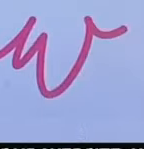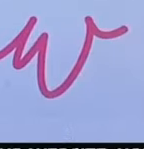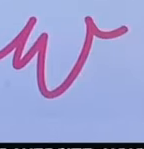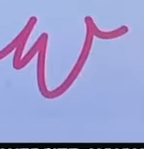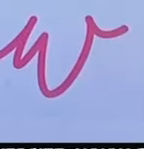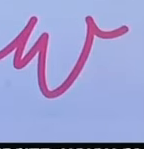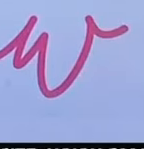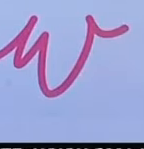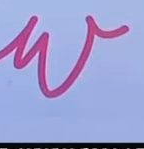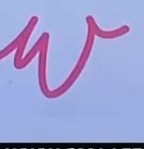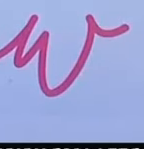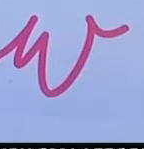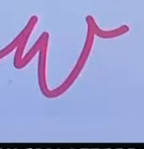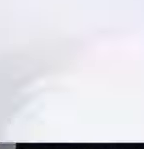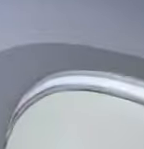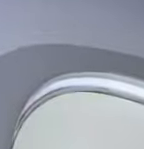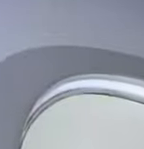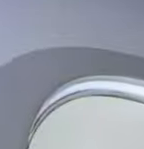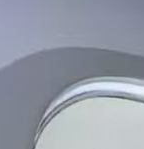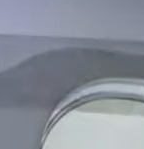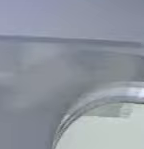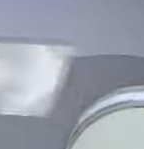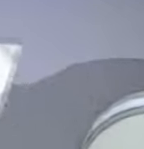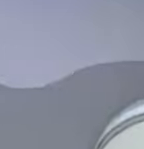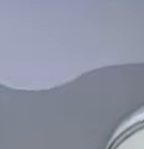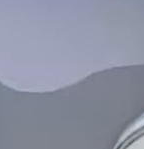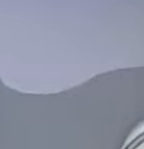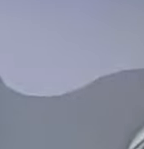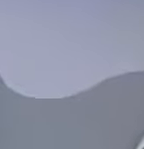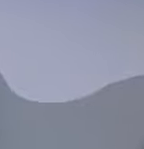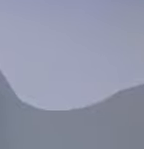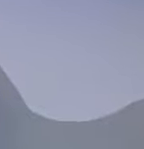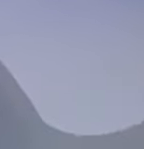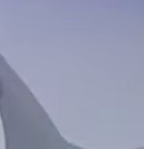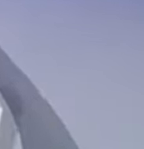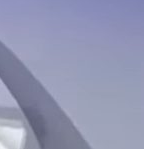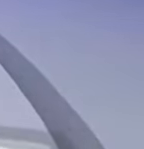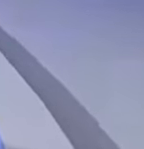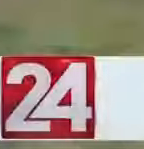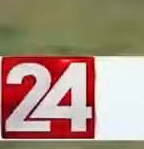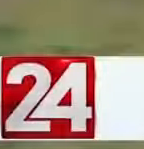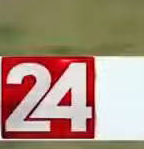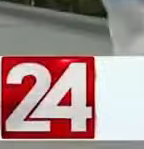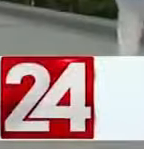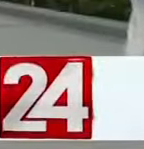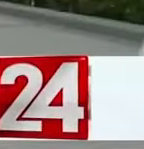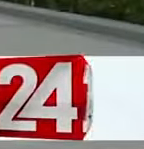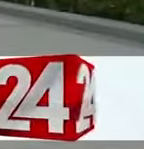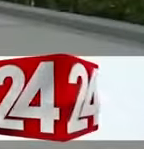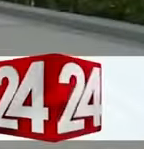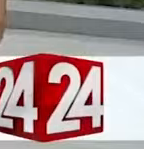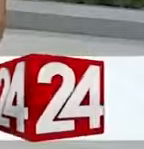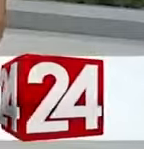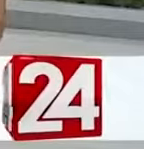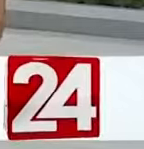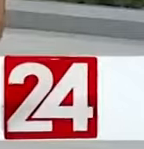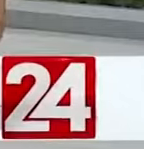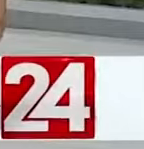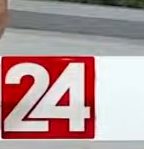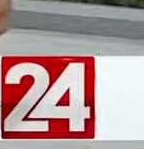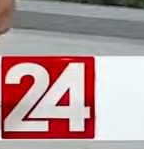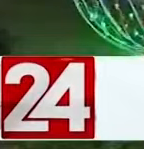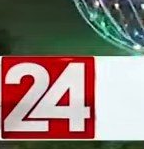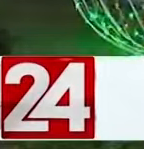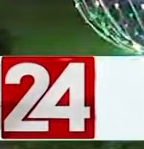sa showbiz happening. At abangan! Pagkakatabing pasyalan na mayaman sa kultura